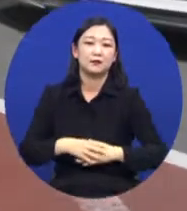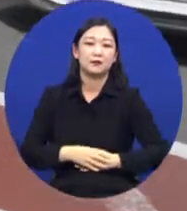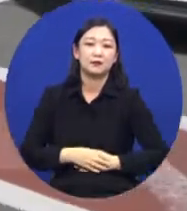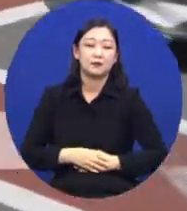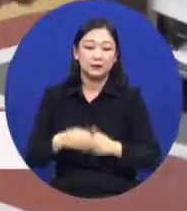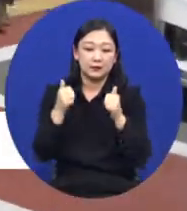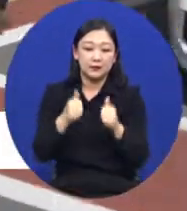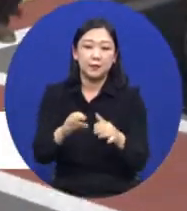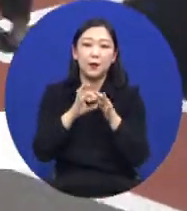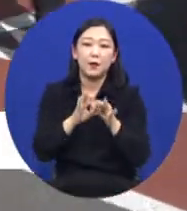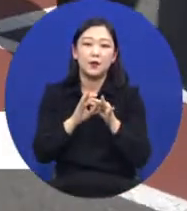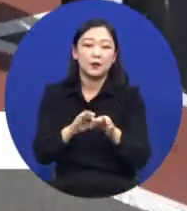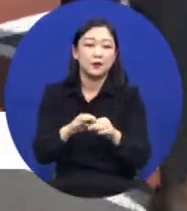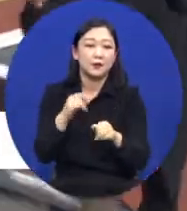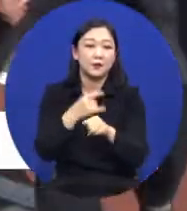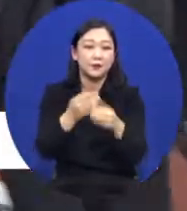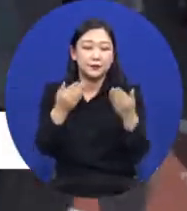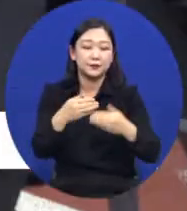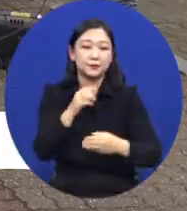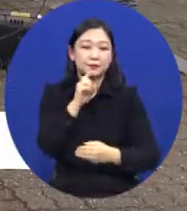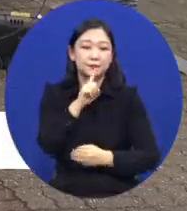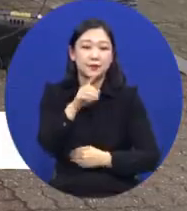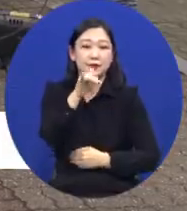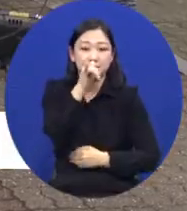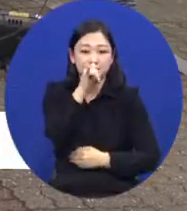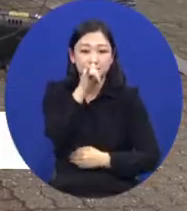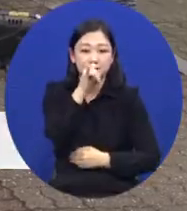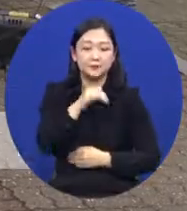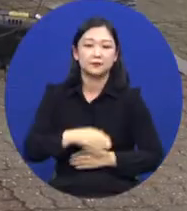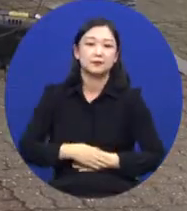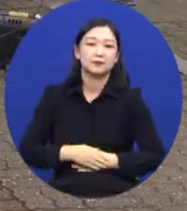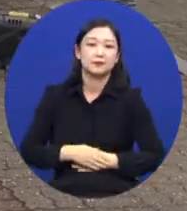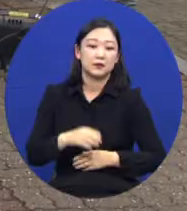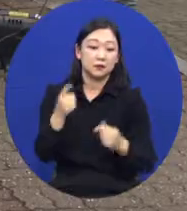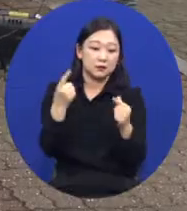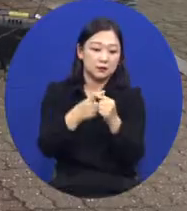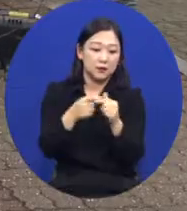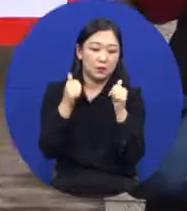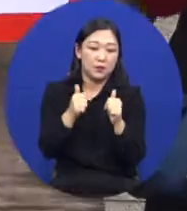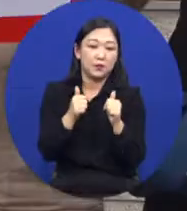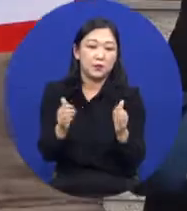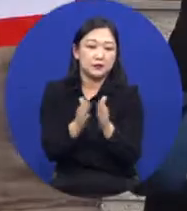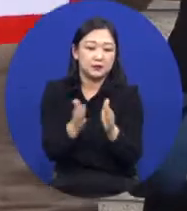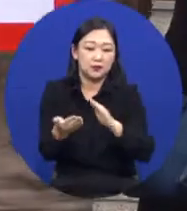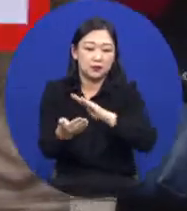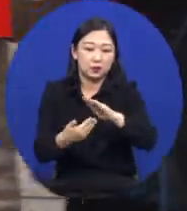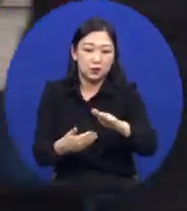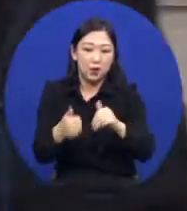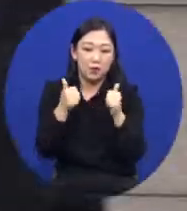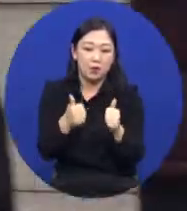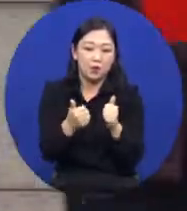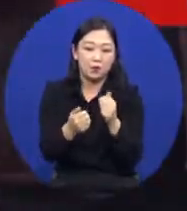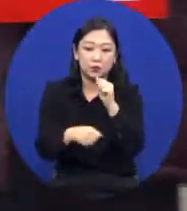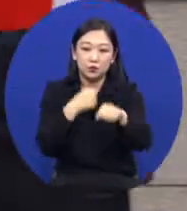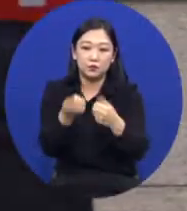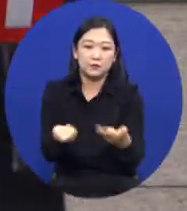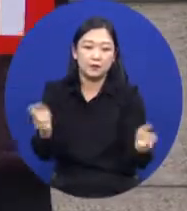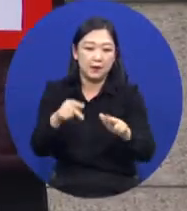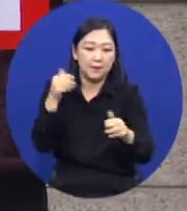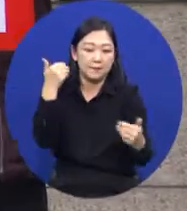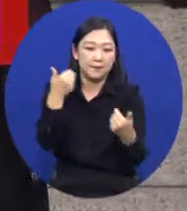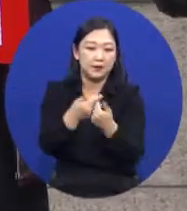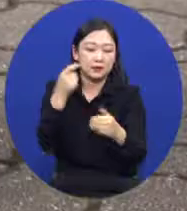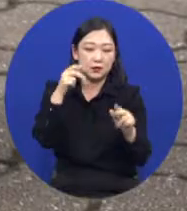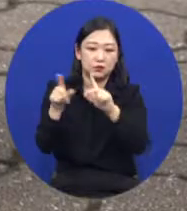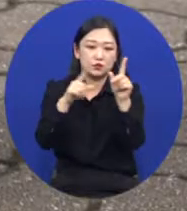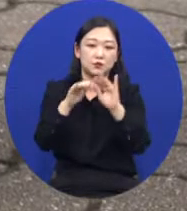개판 관련해서 뭐 하실 말씀이 있으신 거에요 아 한편 첫 공판이 시작되기 전 법원 앞에는 동물 테마 파크 반대 주민들이 모여